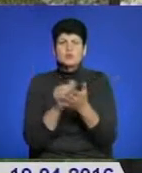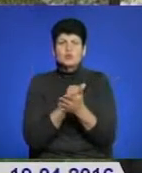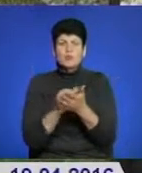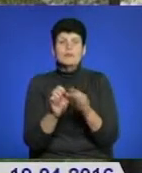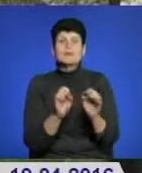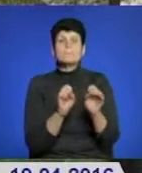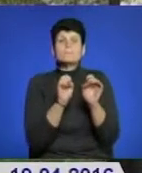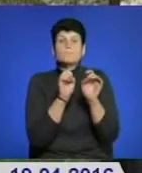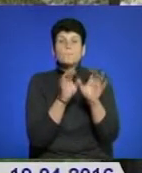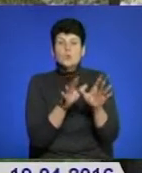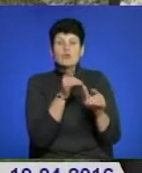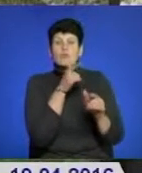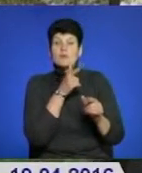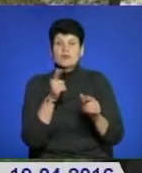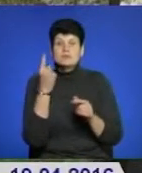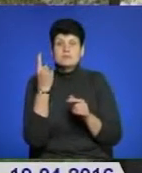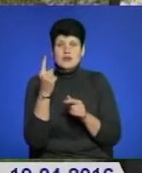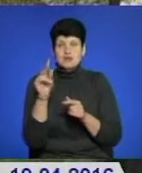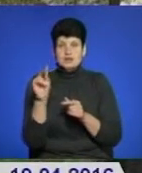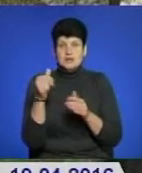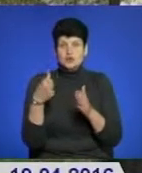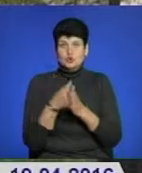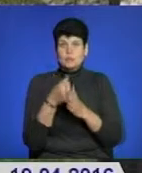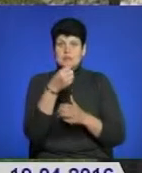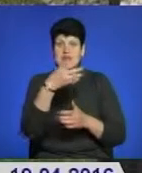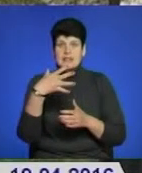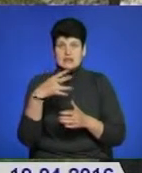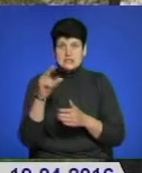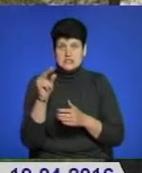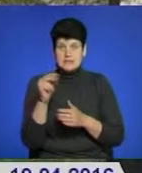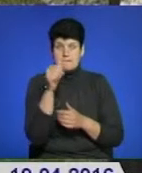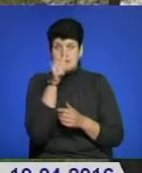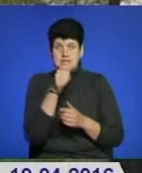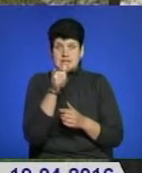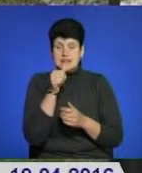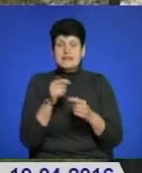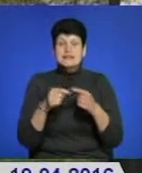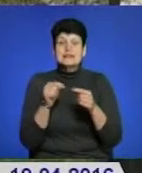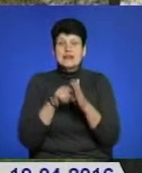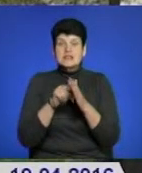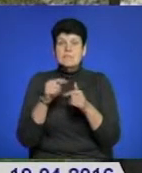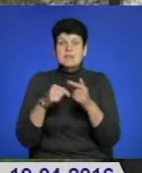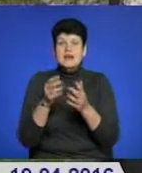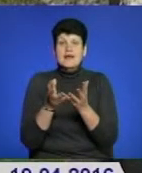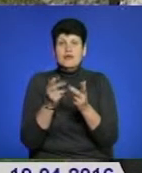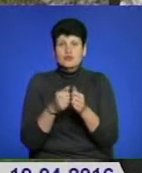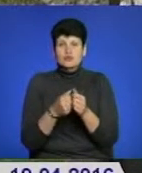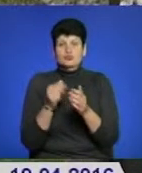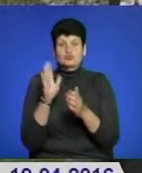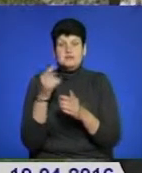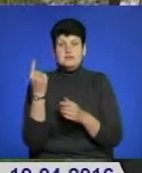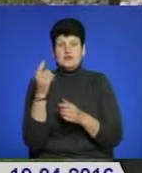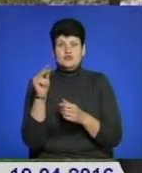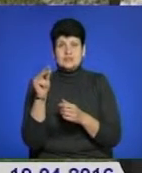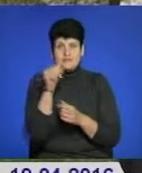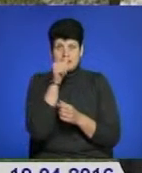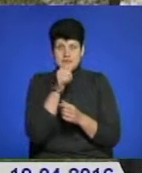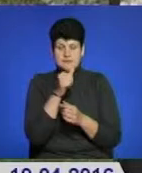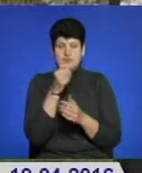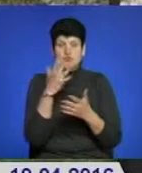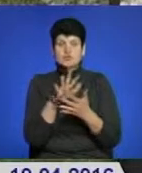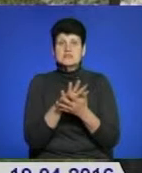подано в період з 1 числа по 15 число місяця, значить перерахунок проводиться з 1 числа місяця. Якщо